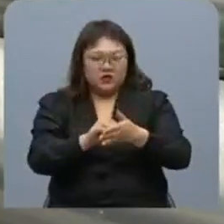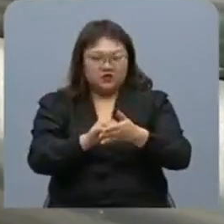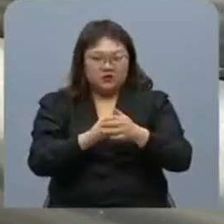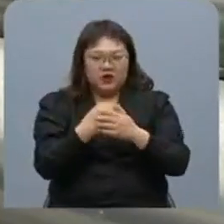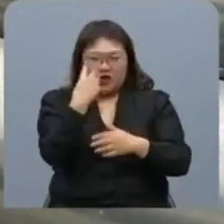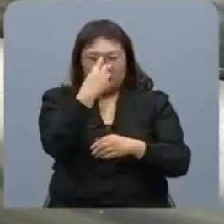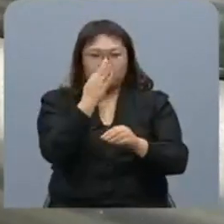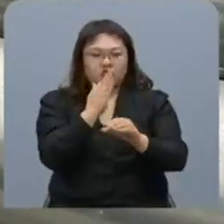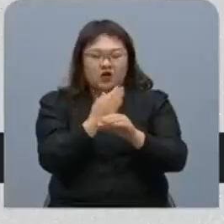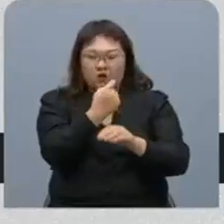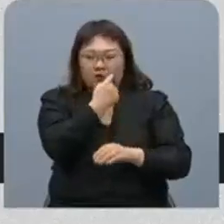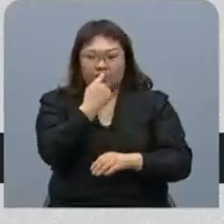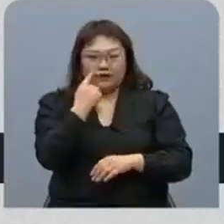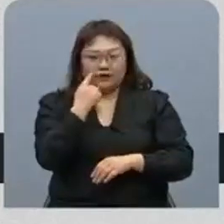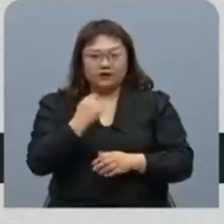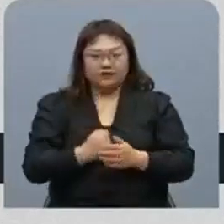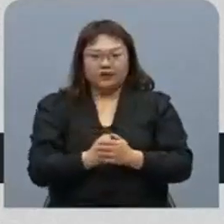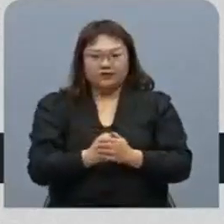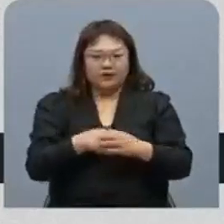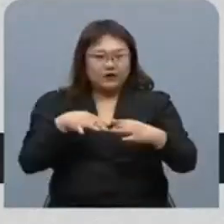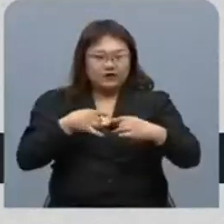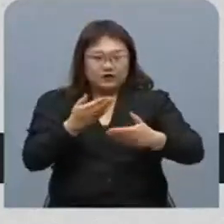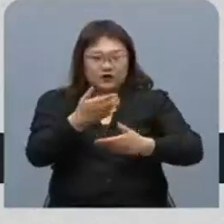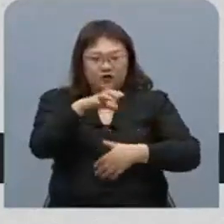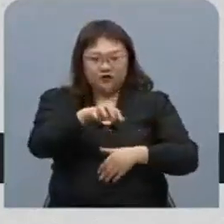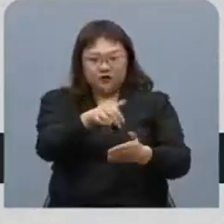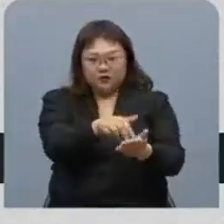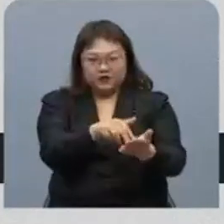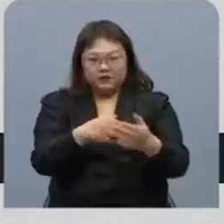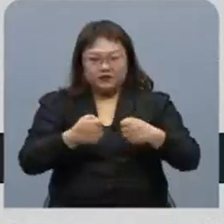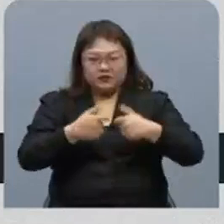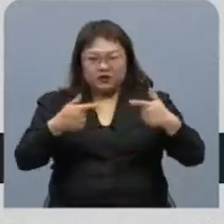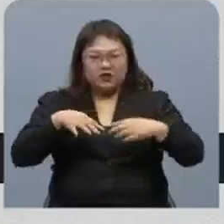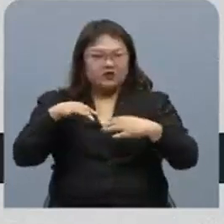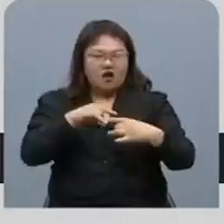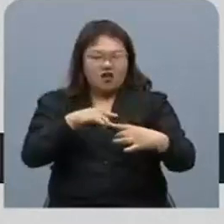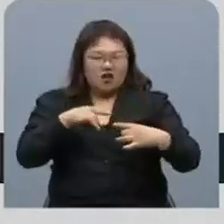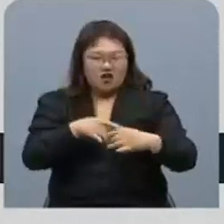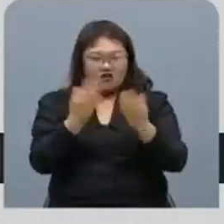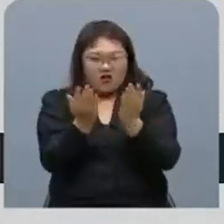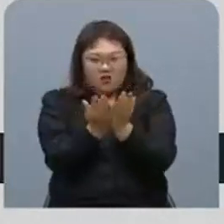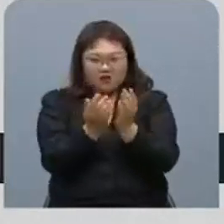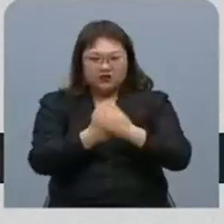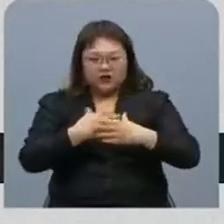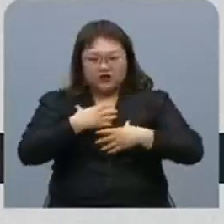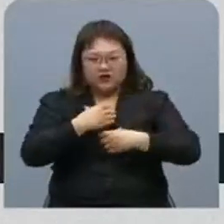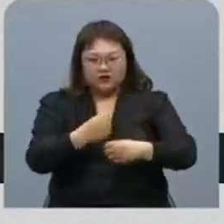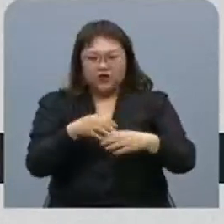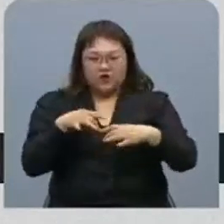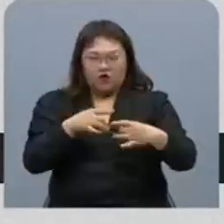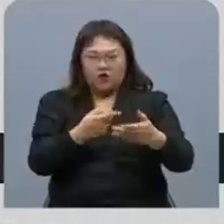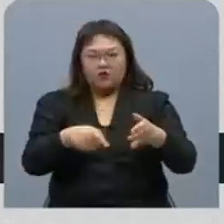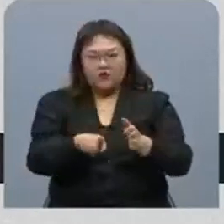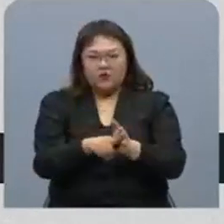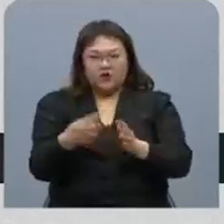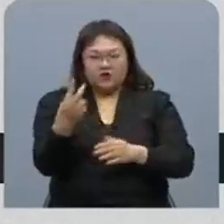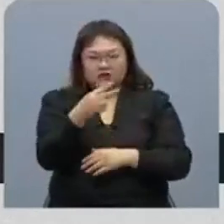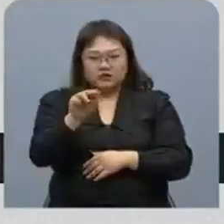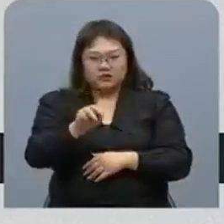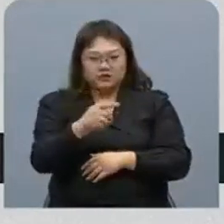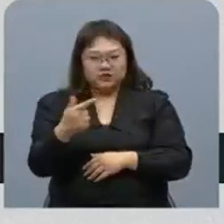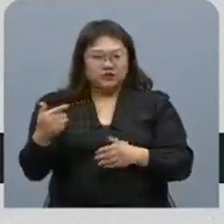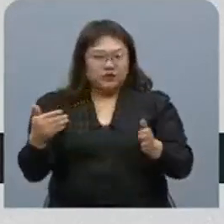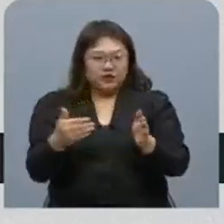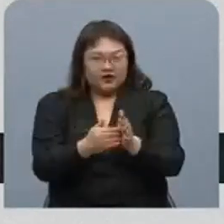것으로 알려졌습니다. 전력거래소 등에 따르면 늘어나는 전력 수요에 맞춰 안정적인 공급을 위해